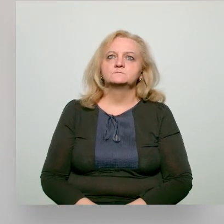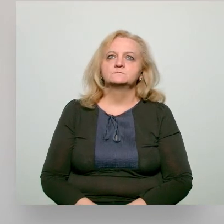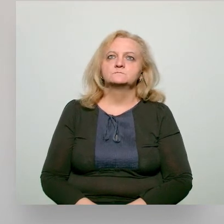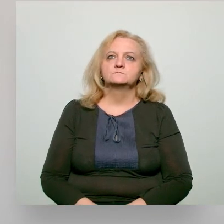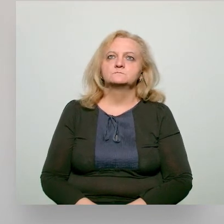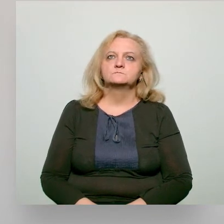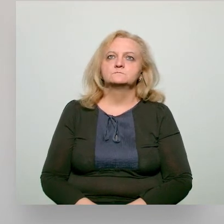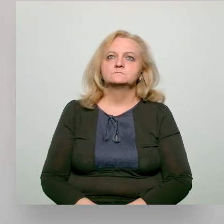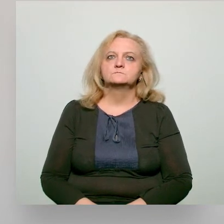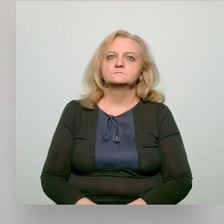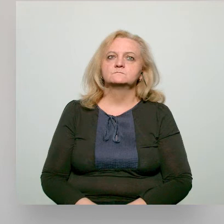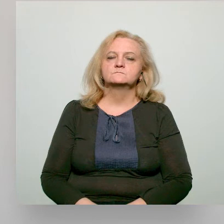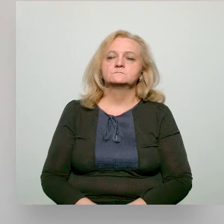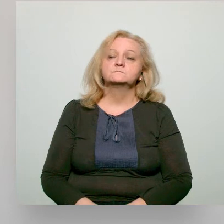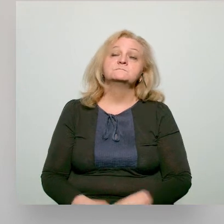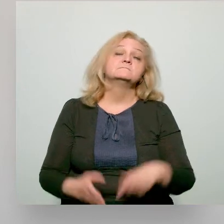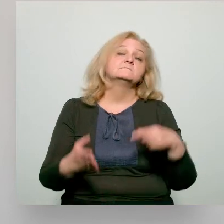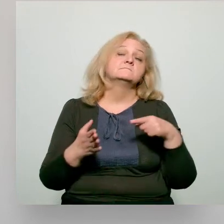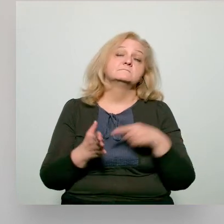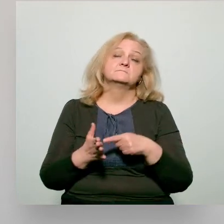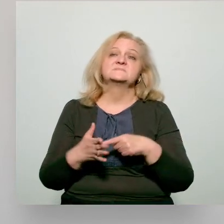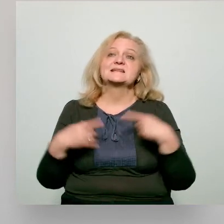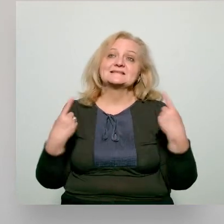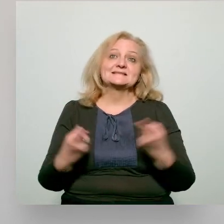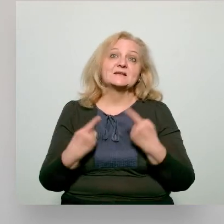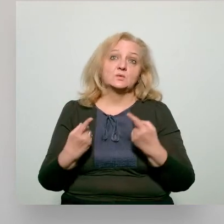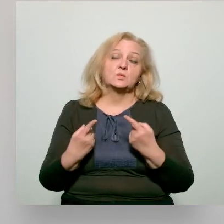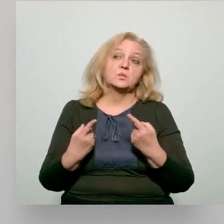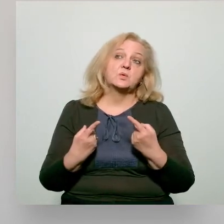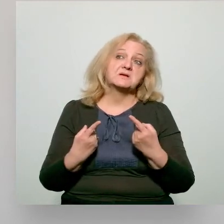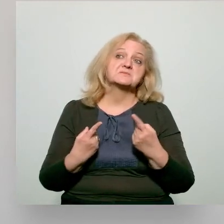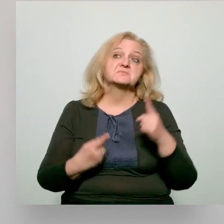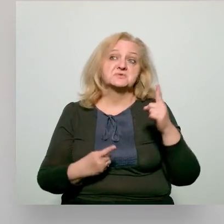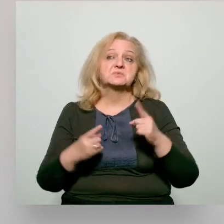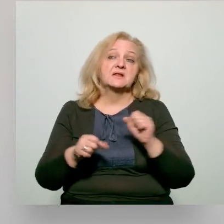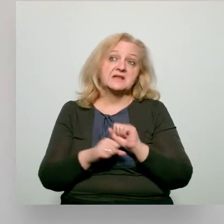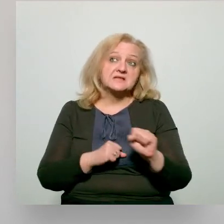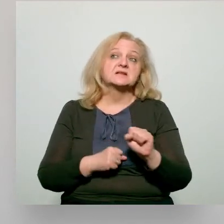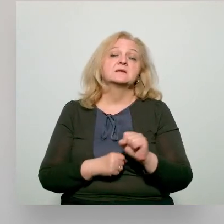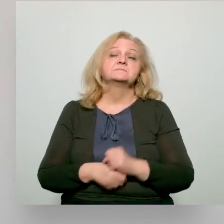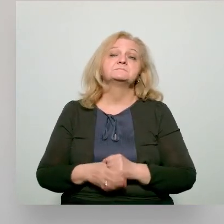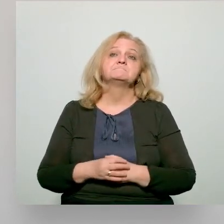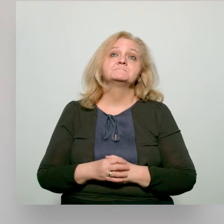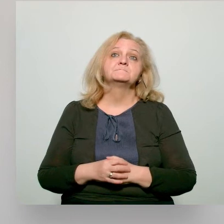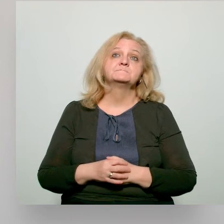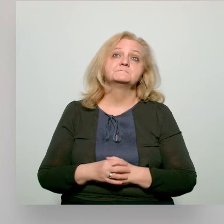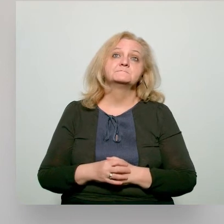ситуація наявна, коли така ситуація є обична, коли читальниці приходять на